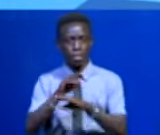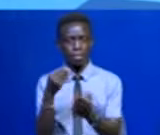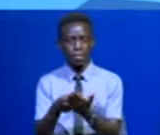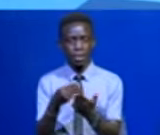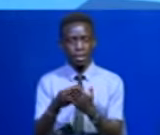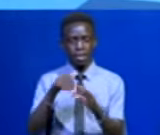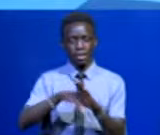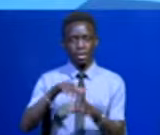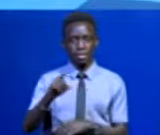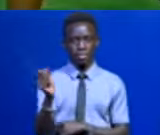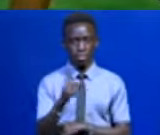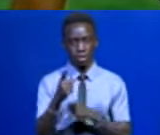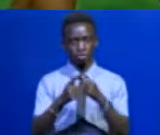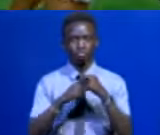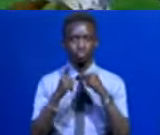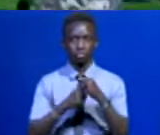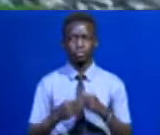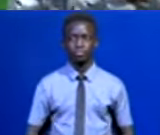huu wa Juni.